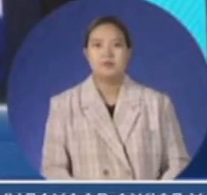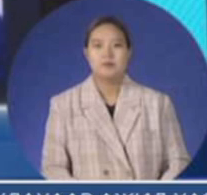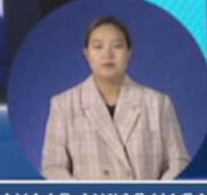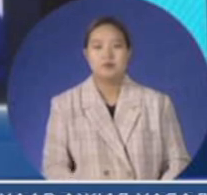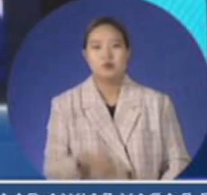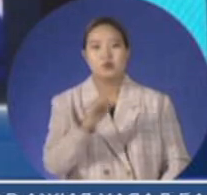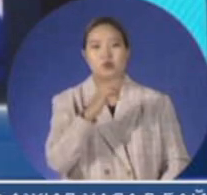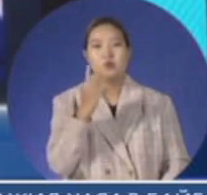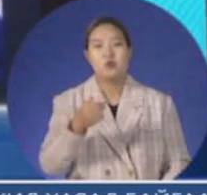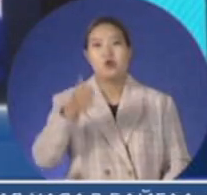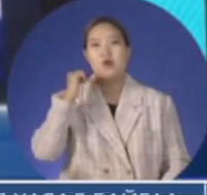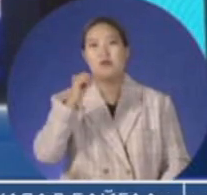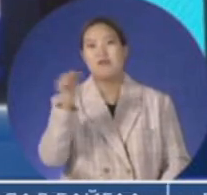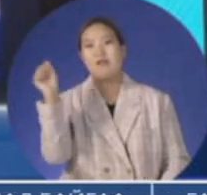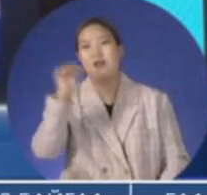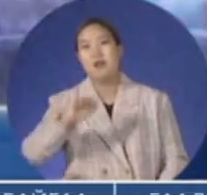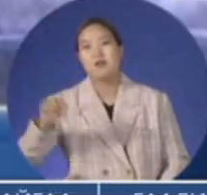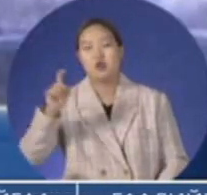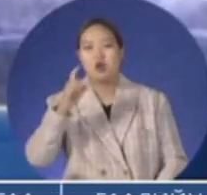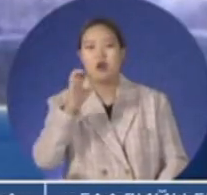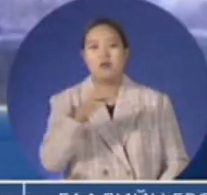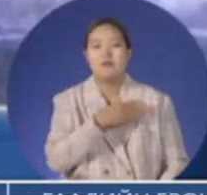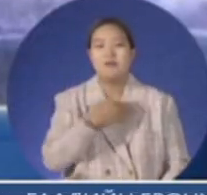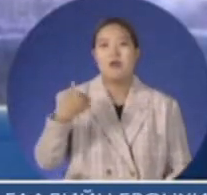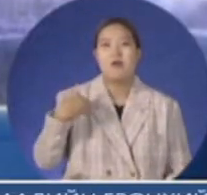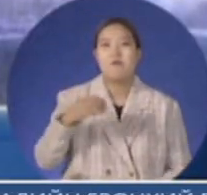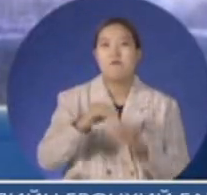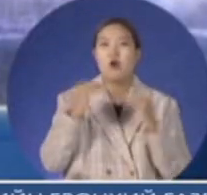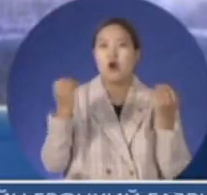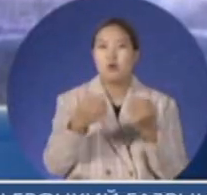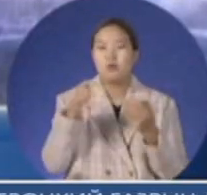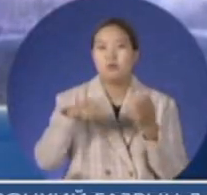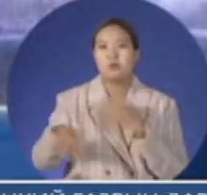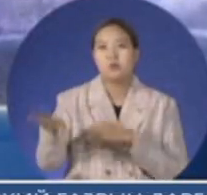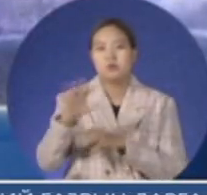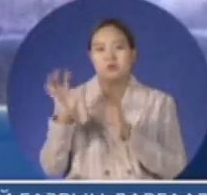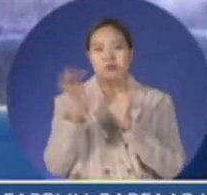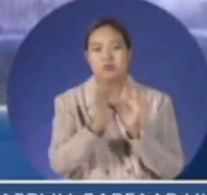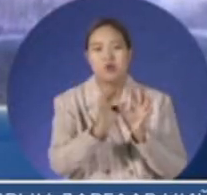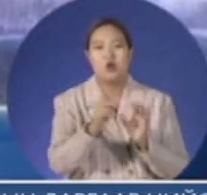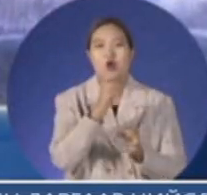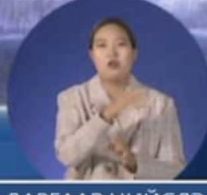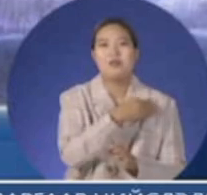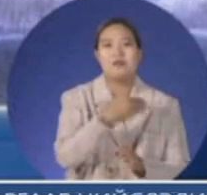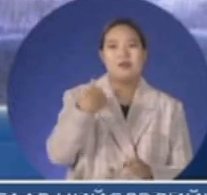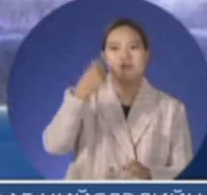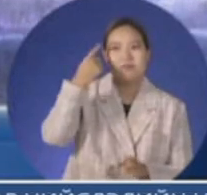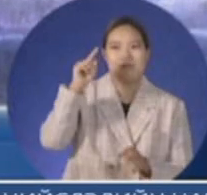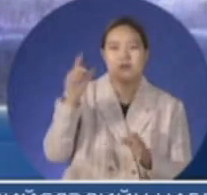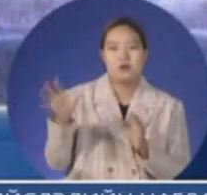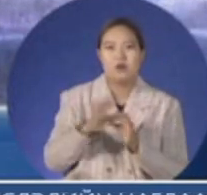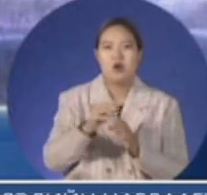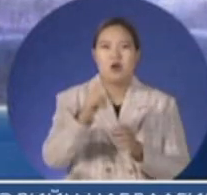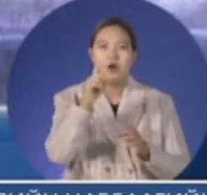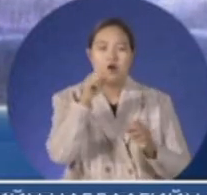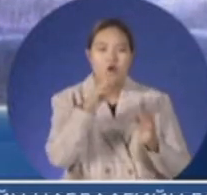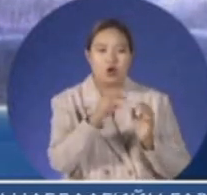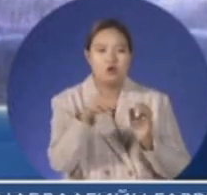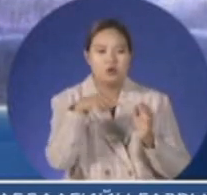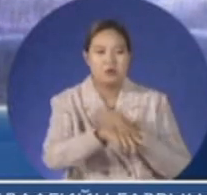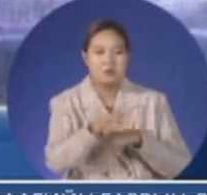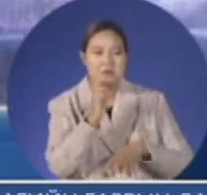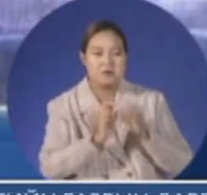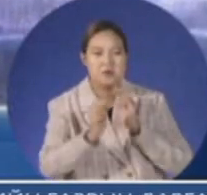Зүүн хойд Азийн хотын дарга нарын форумыг нийслэлийн засаг даргын тамгын газраас санаачлан Азийн сантай хамтран хотуудын өмнө тулгамдсан асуудлыг